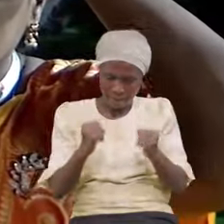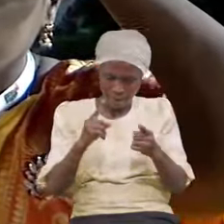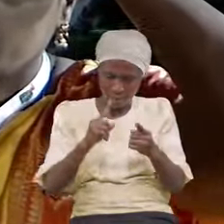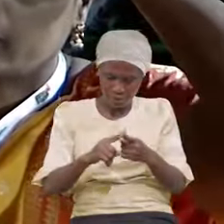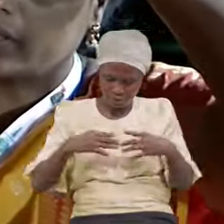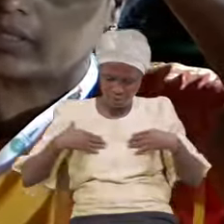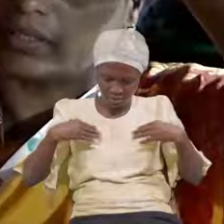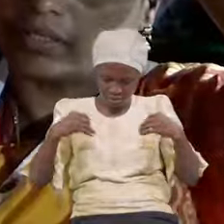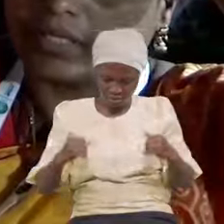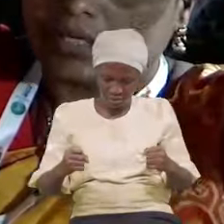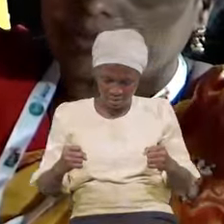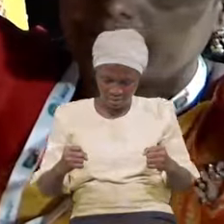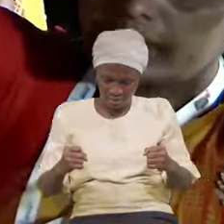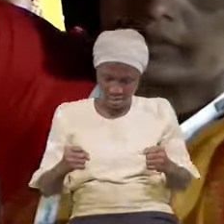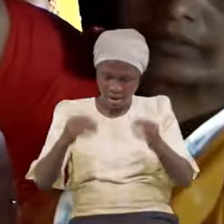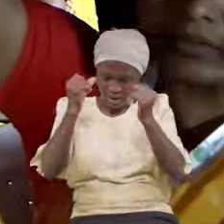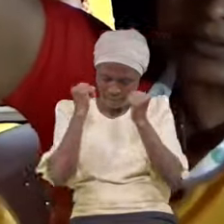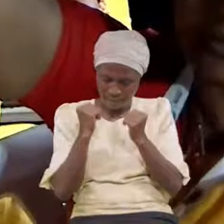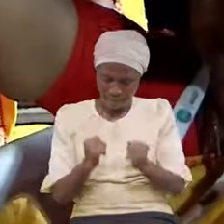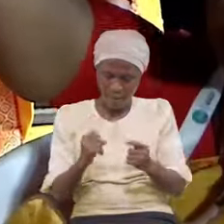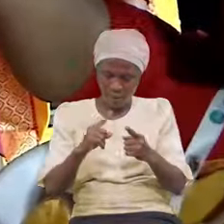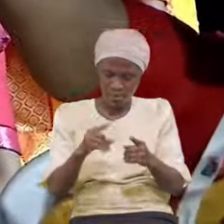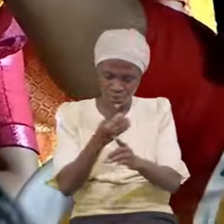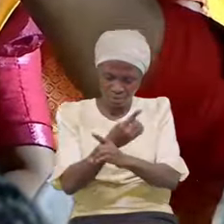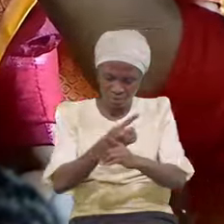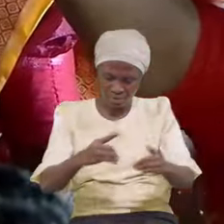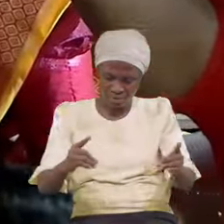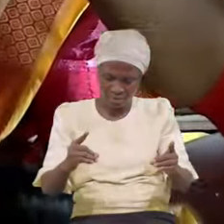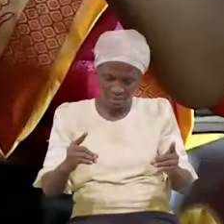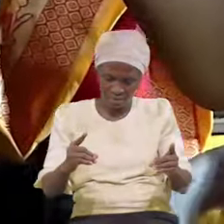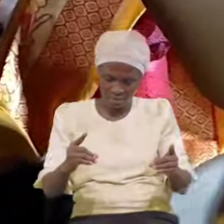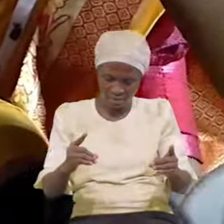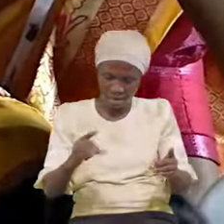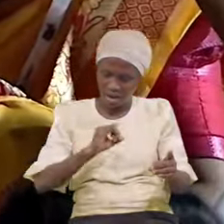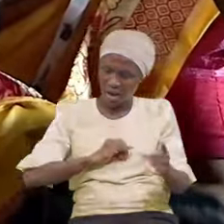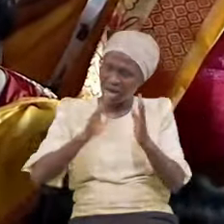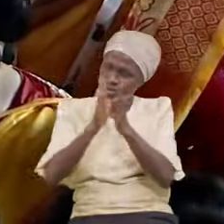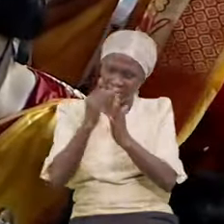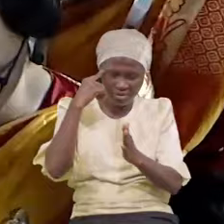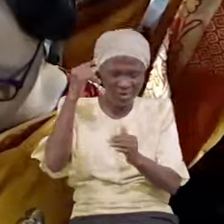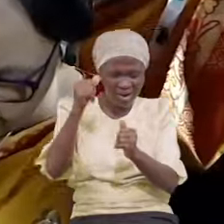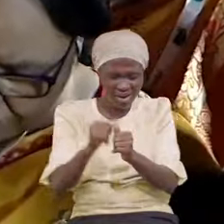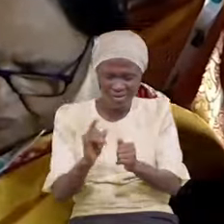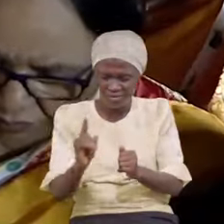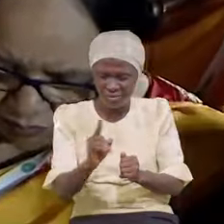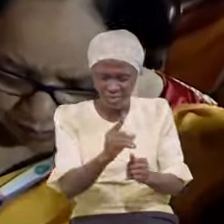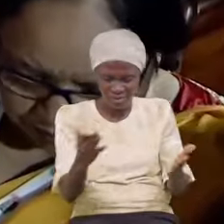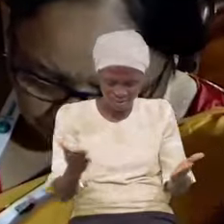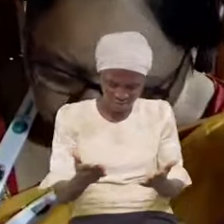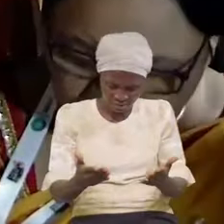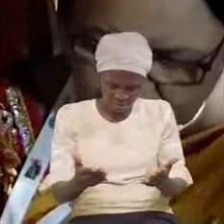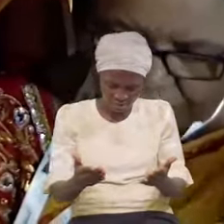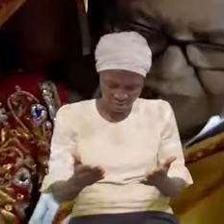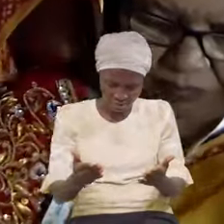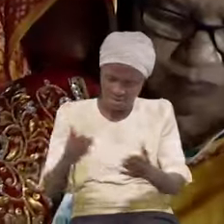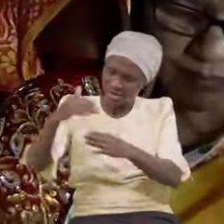heal. స్వస్థపరిచే శక్తి. Power to deliver. విడుదల ఇచ్చే శక్తి. I pray for everyone here. ఇక్కడ ఉన్న ప్రతి ఒక్కరి కోసం